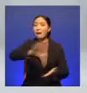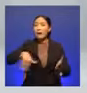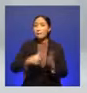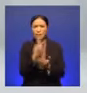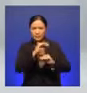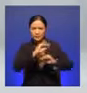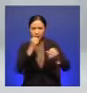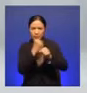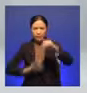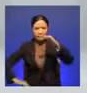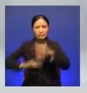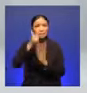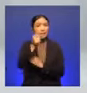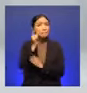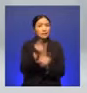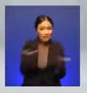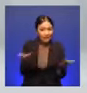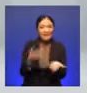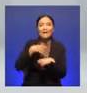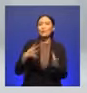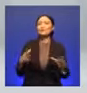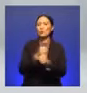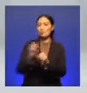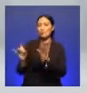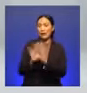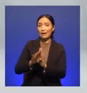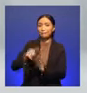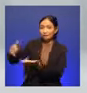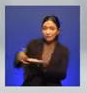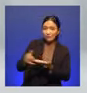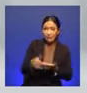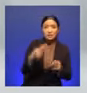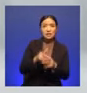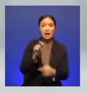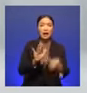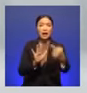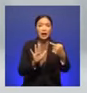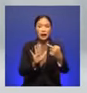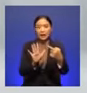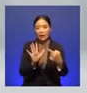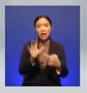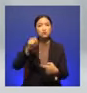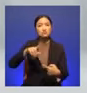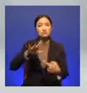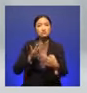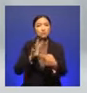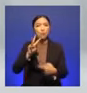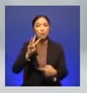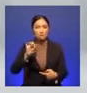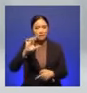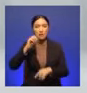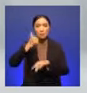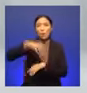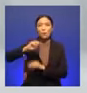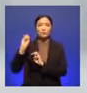ความสำเร็จนั้นเป็นอย่างไรบ้างนะคะต้องขอเชิญคุณอาซือมิงเจ็กอุเซงนะคะซึ่งเป็นผู้อำนวยการกองสวัสดิ